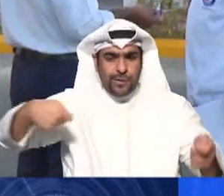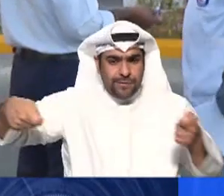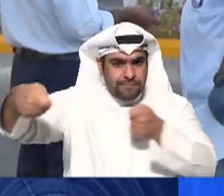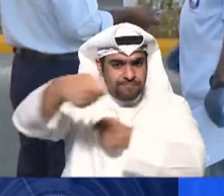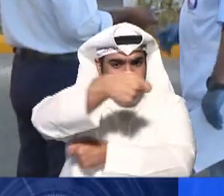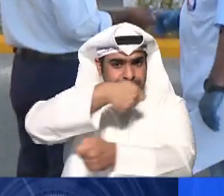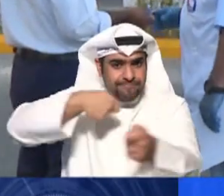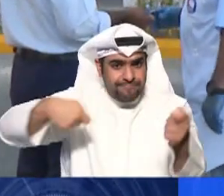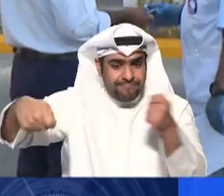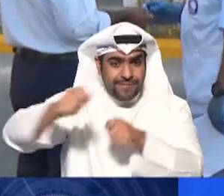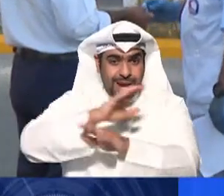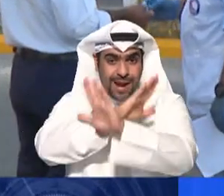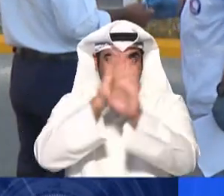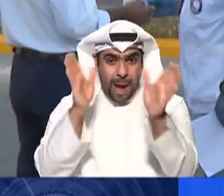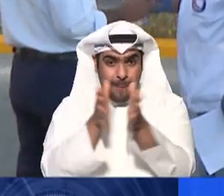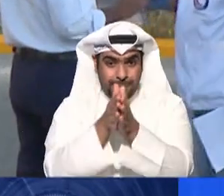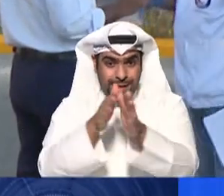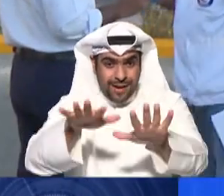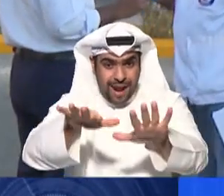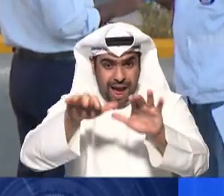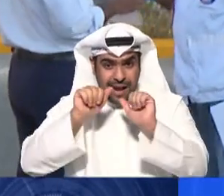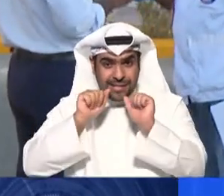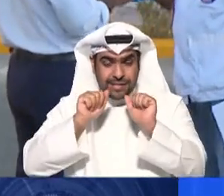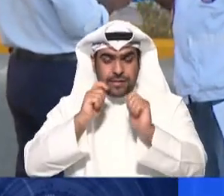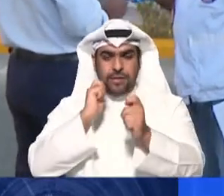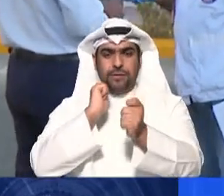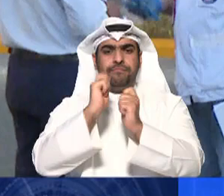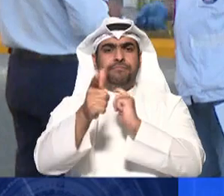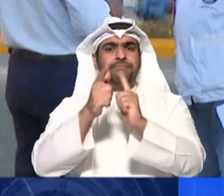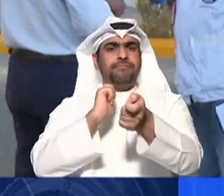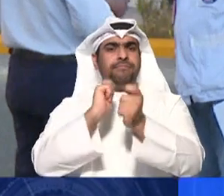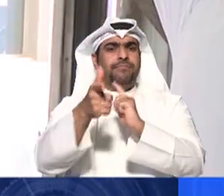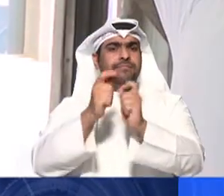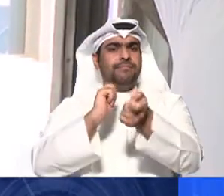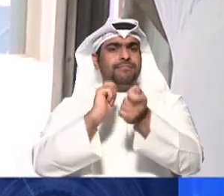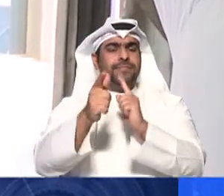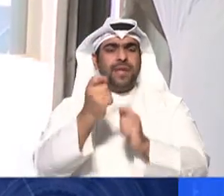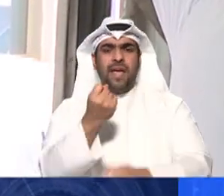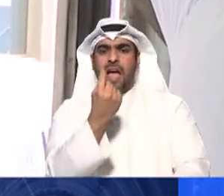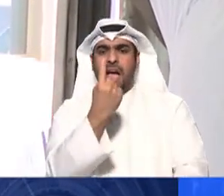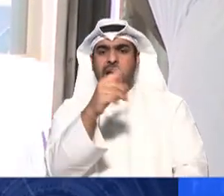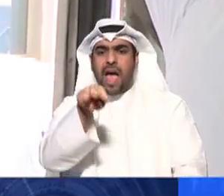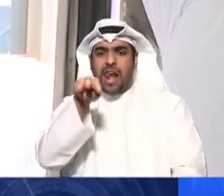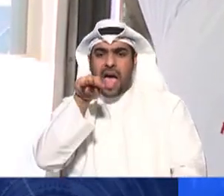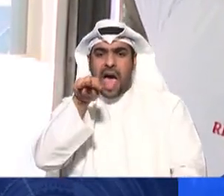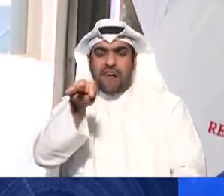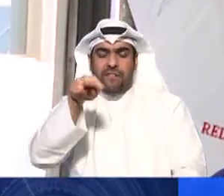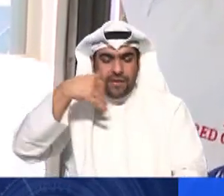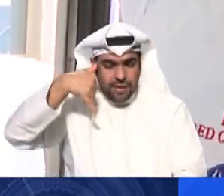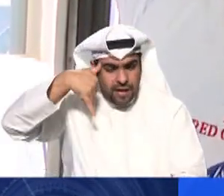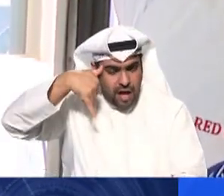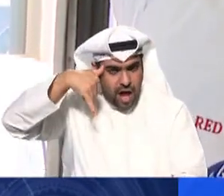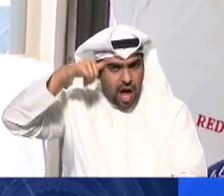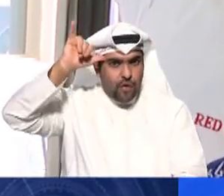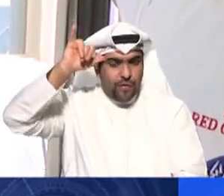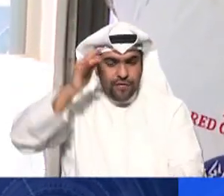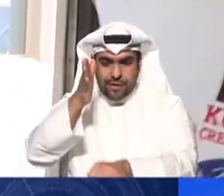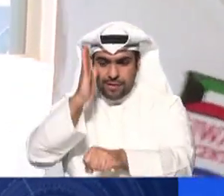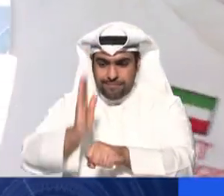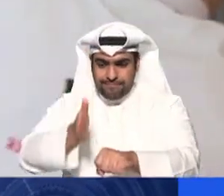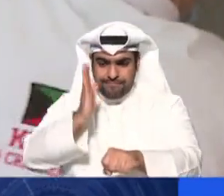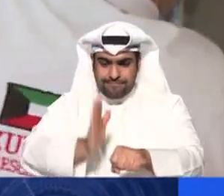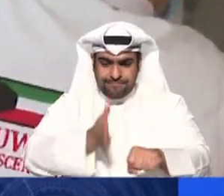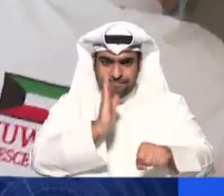الكويت، وهو المشروع الذي يلقى اهتماما كبيرا لما يحققه من سعادة في قلوب الأسر المحتاجة في عيد